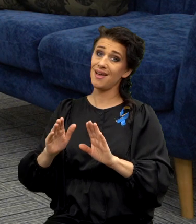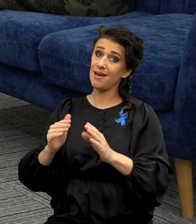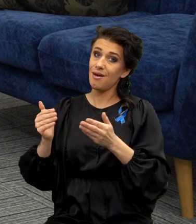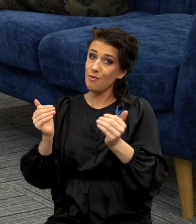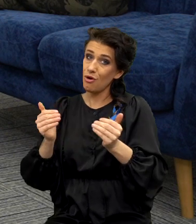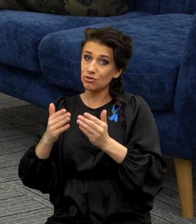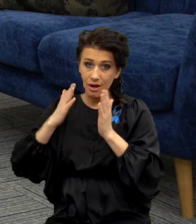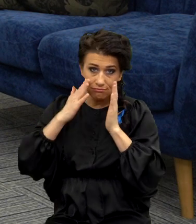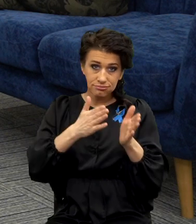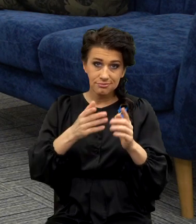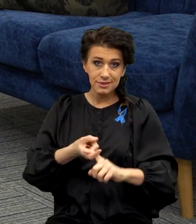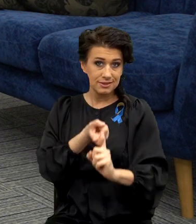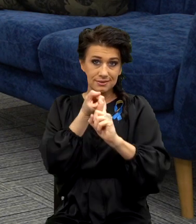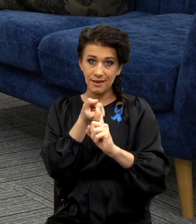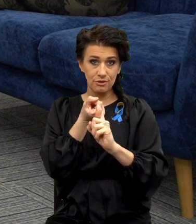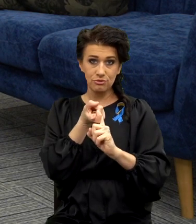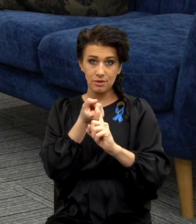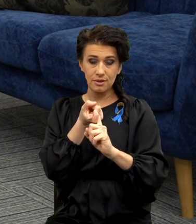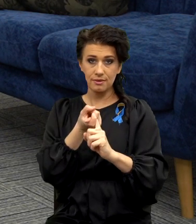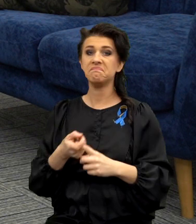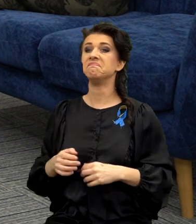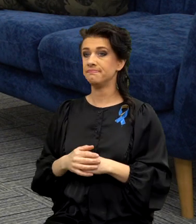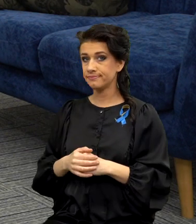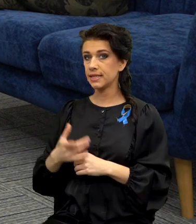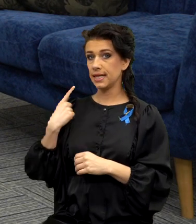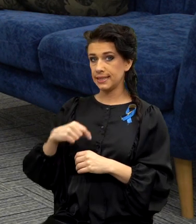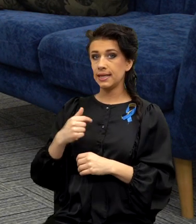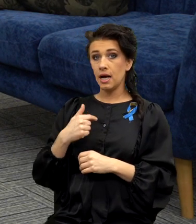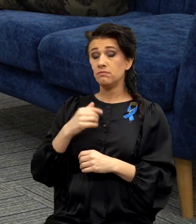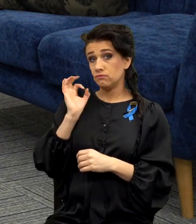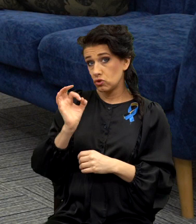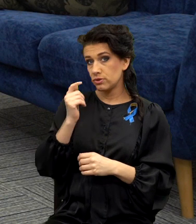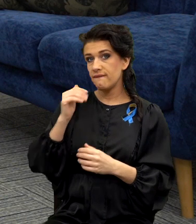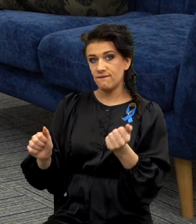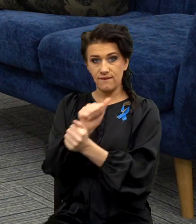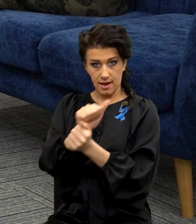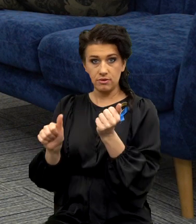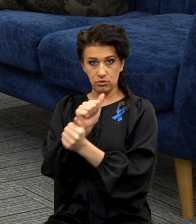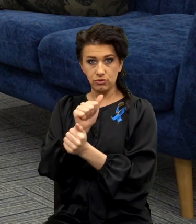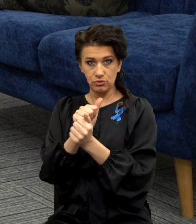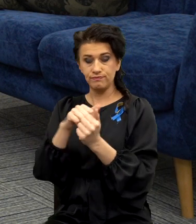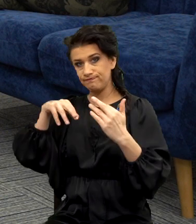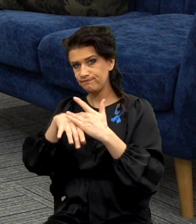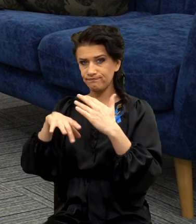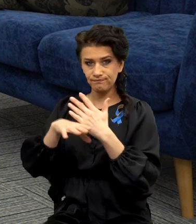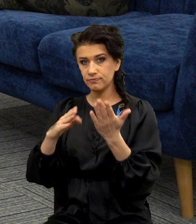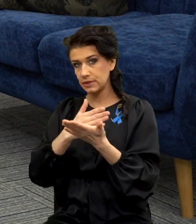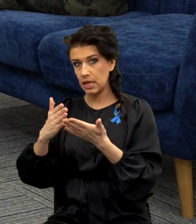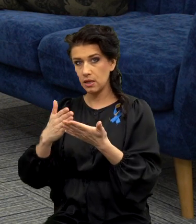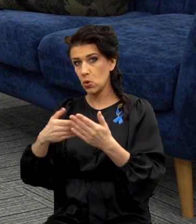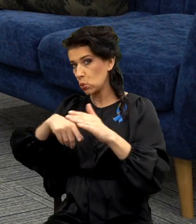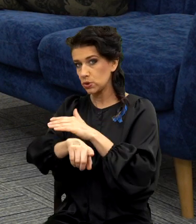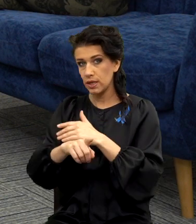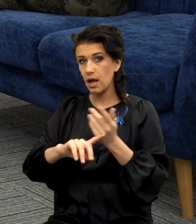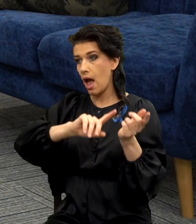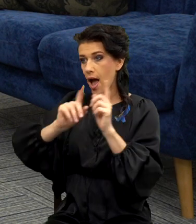objawić totalnym zamarciem. Oczywiście. Czyli walcz, uciekaj albo znieruchomij. Znieruchomij. Sobie